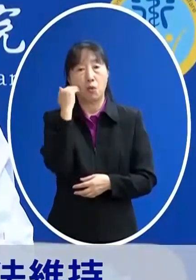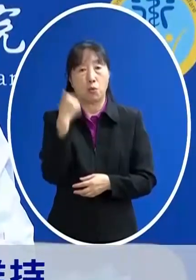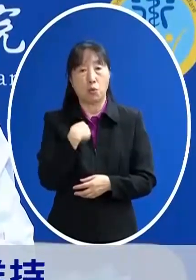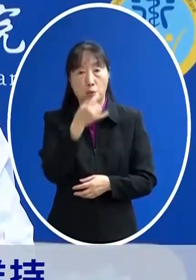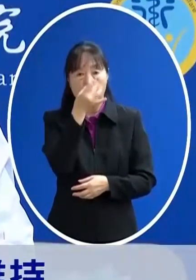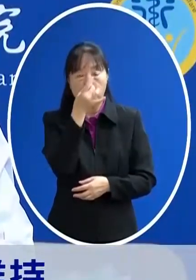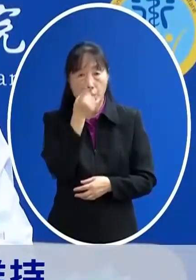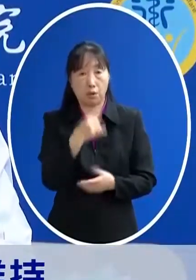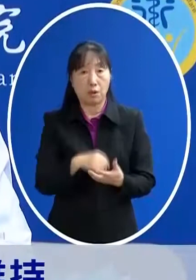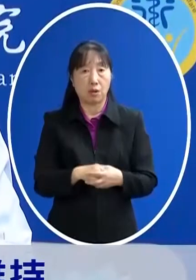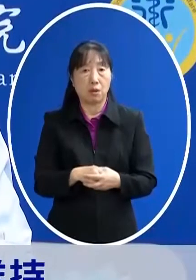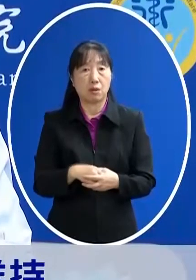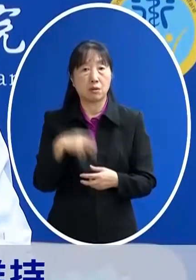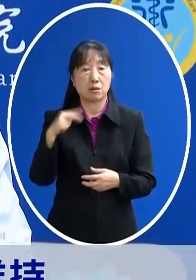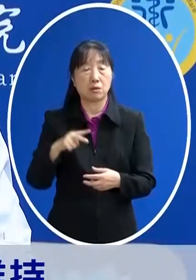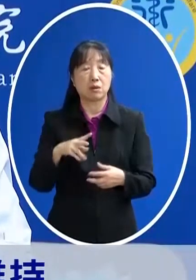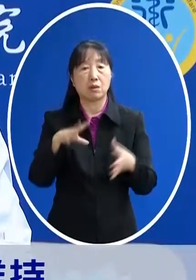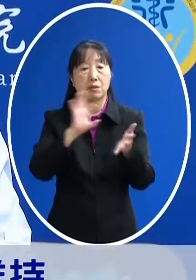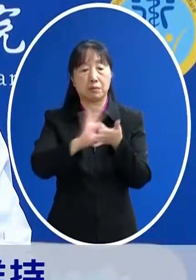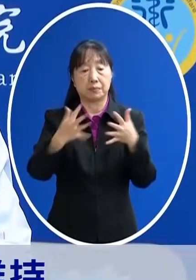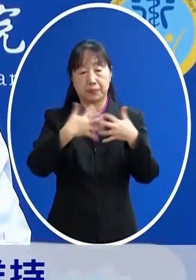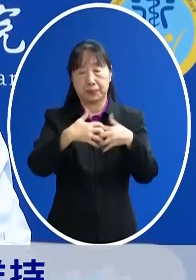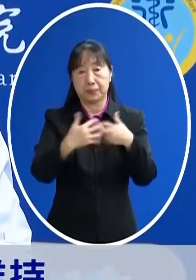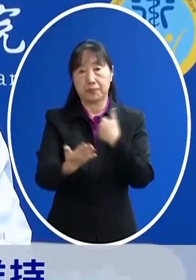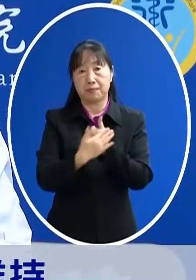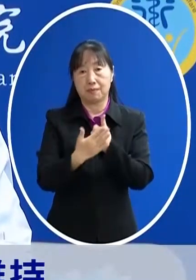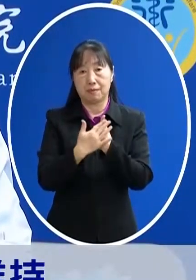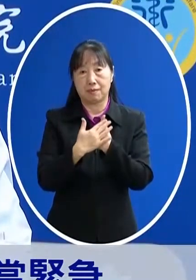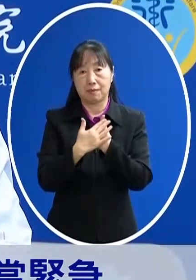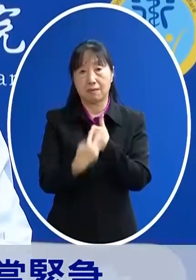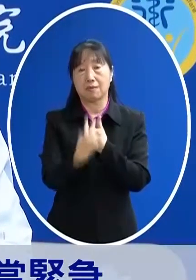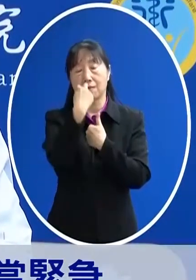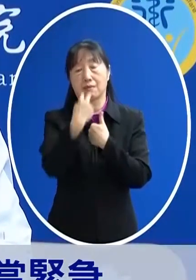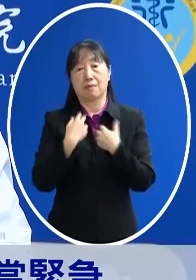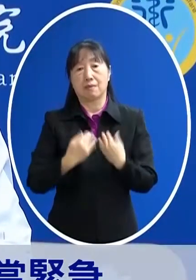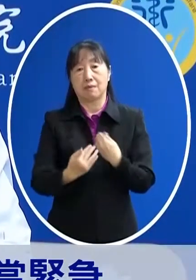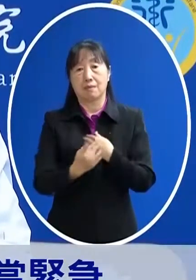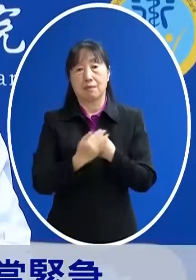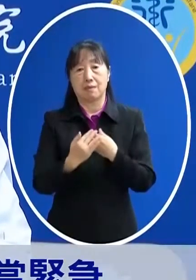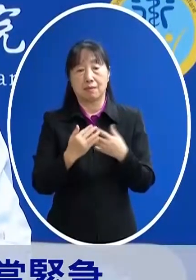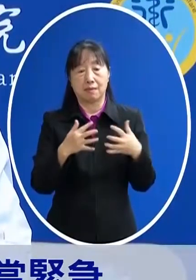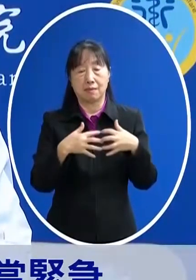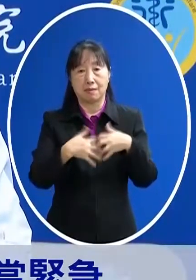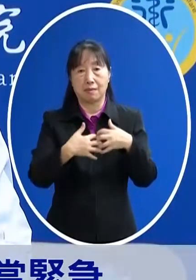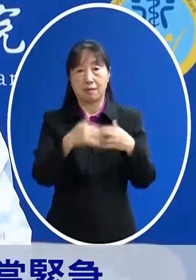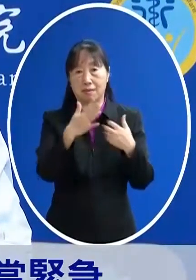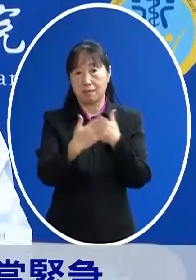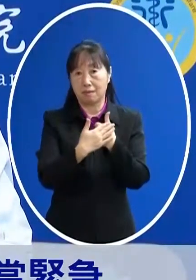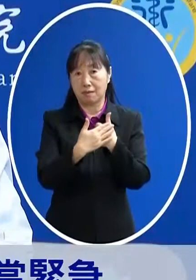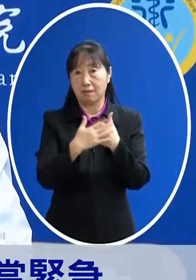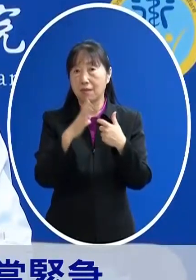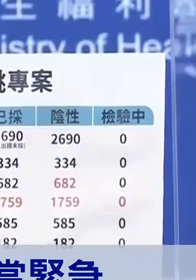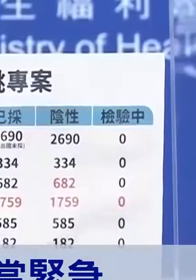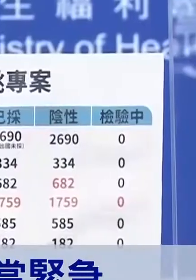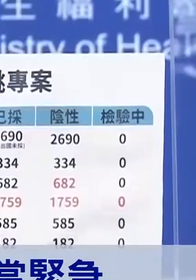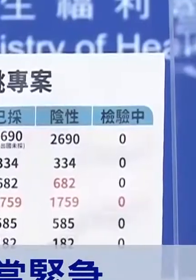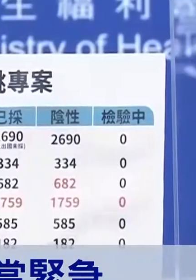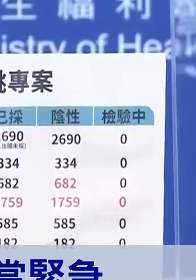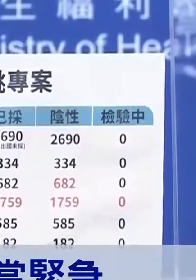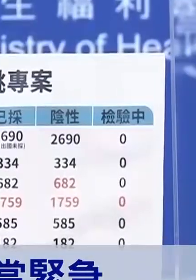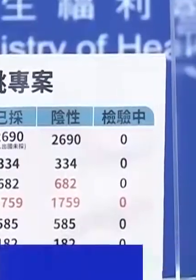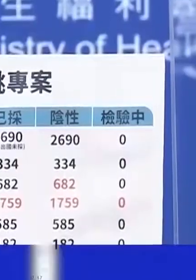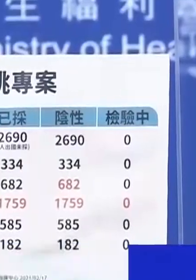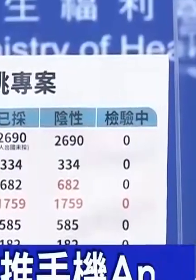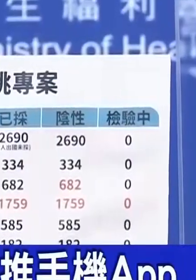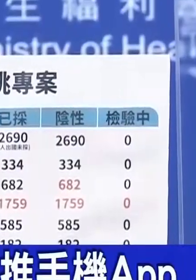也上了叶克膜来维持。然后呢，目前的状况还算是相当紧急。 有了布桃